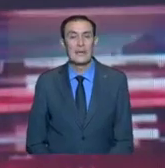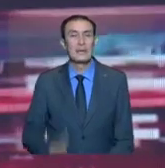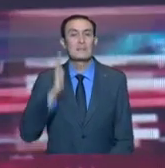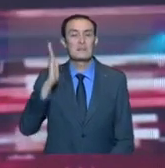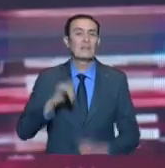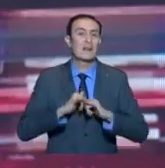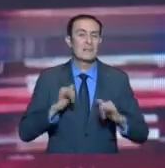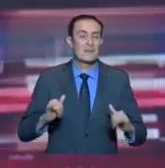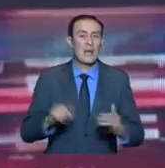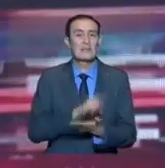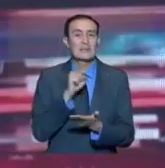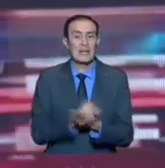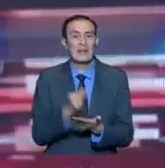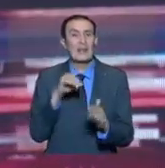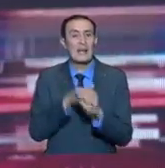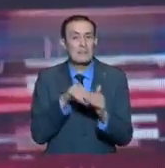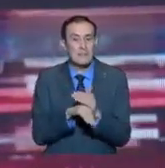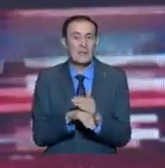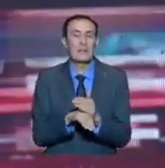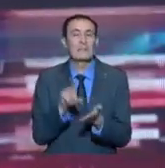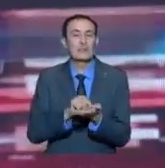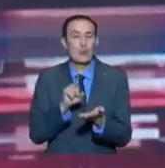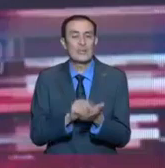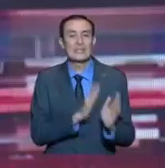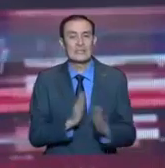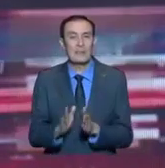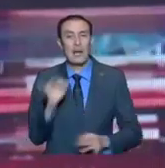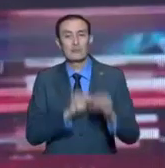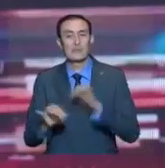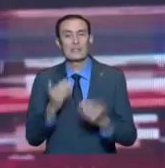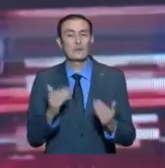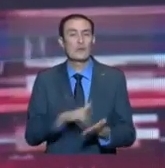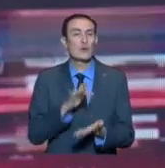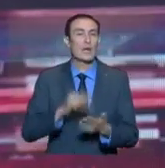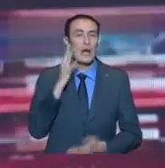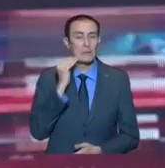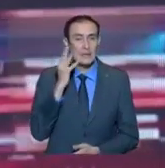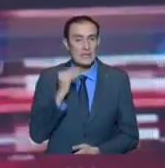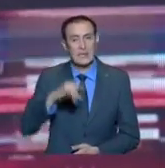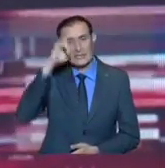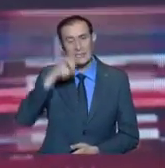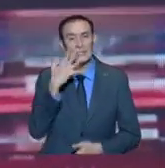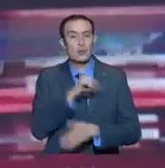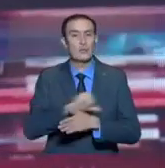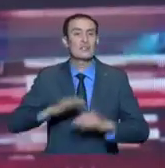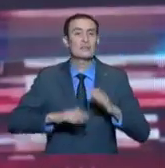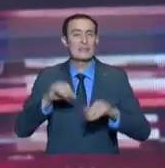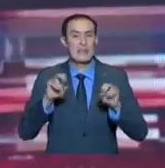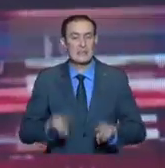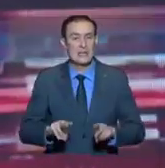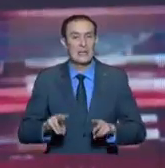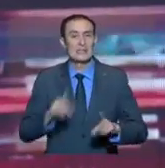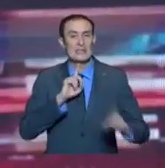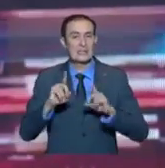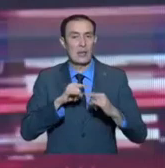Перспективы развития обязательных, накопительных и смешанных пенсионных систем обсудили сегодня в Алматы казахстанские и зарубежные эксперты.